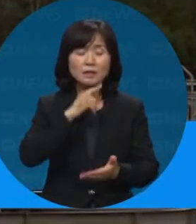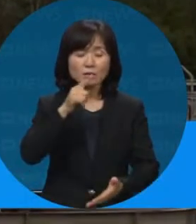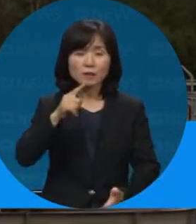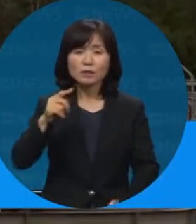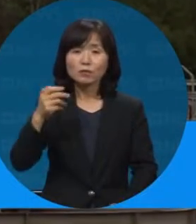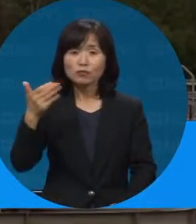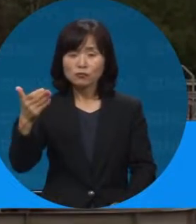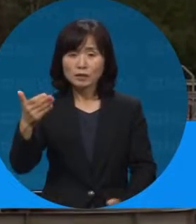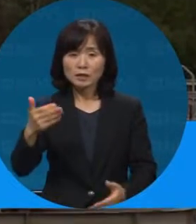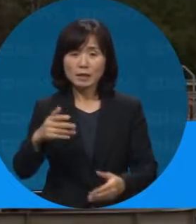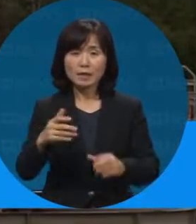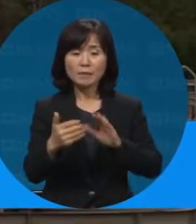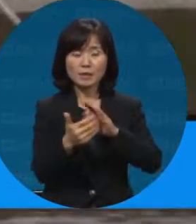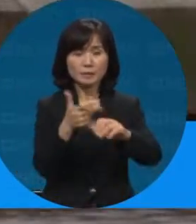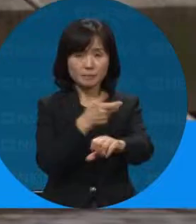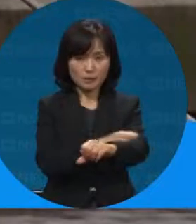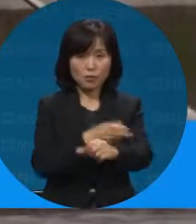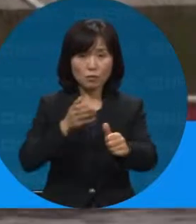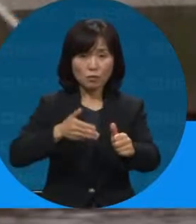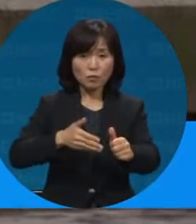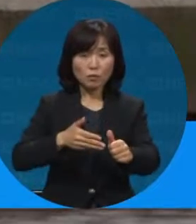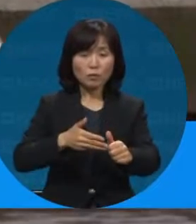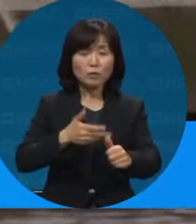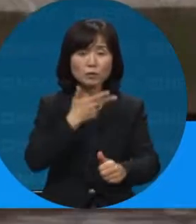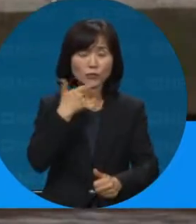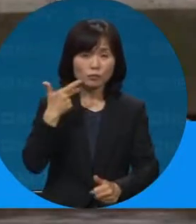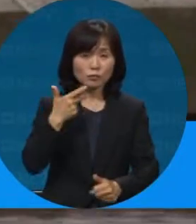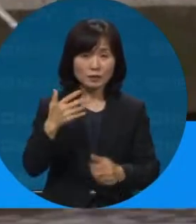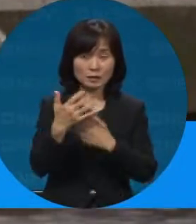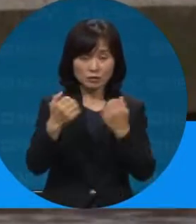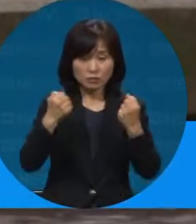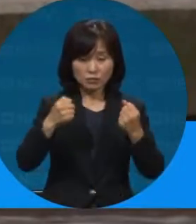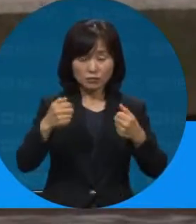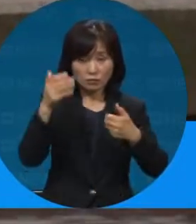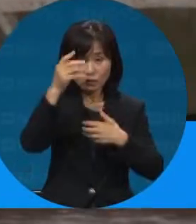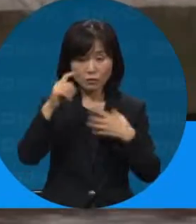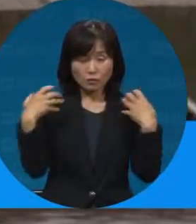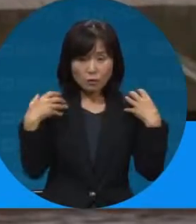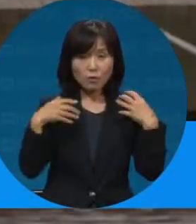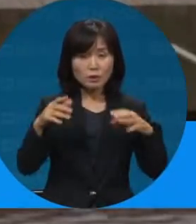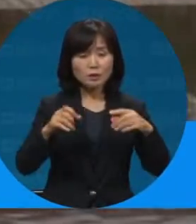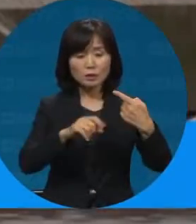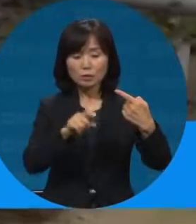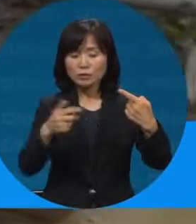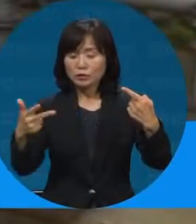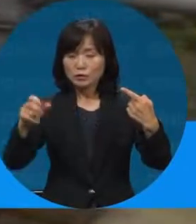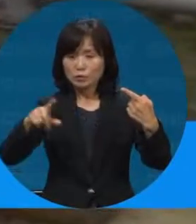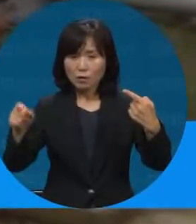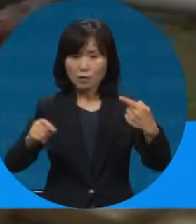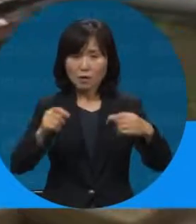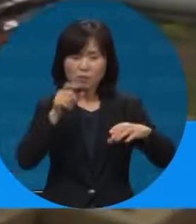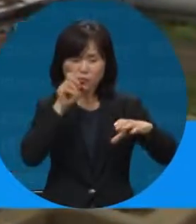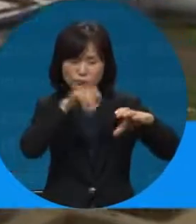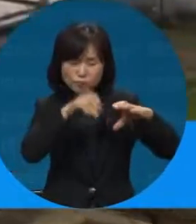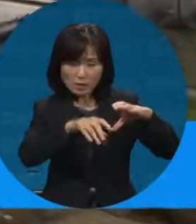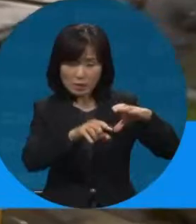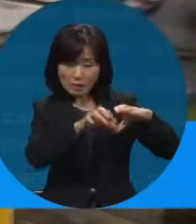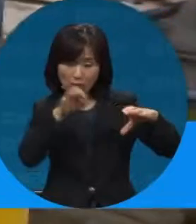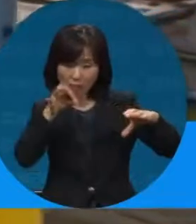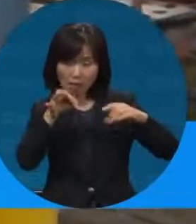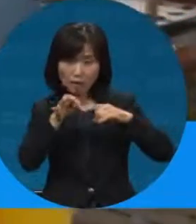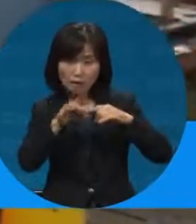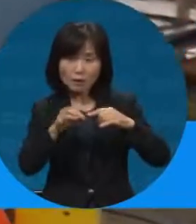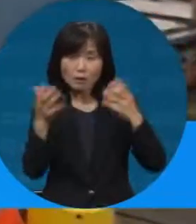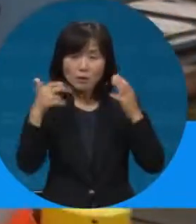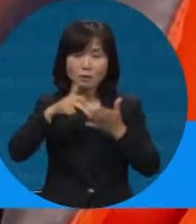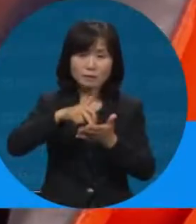접종을 권고했습니다. 영국 보건안전청은 올해 2월부터 7월까지 런던 하수의 샘플에서 소아마비